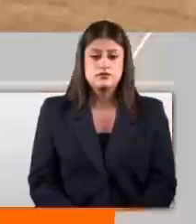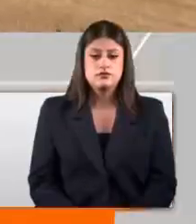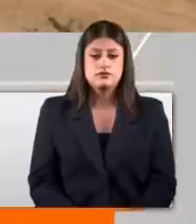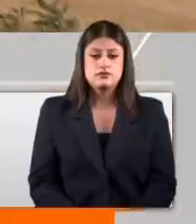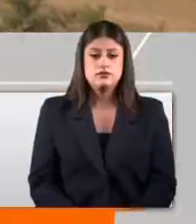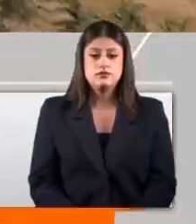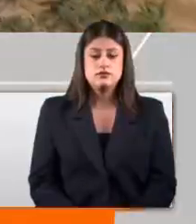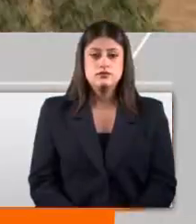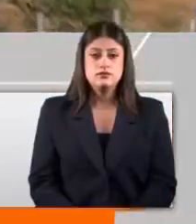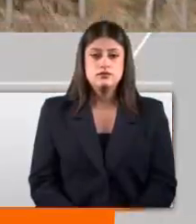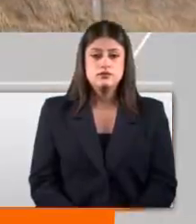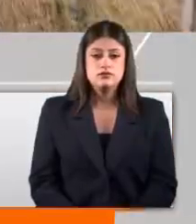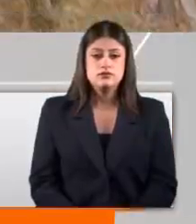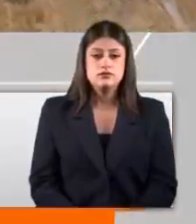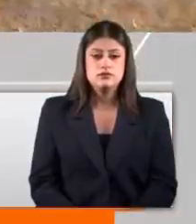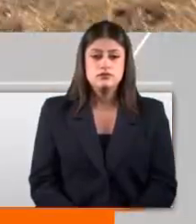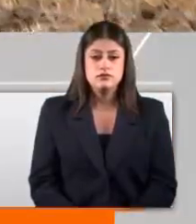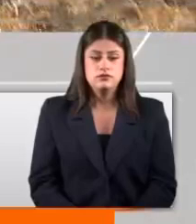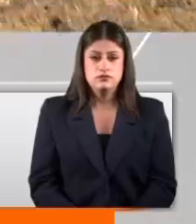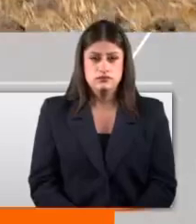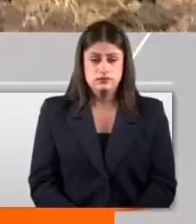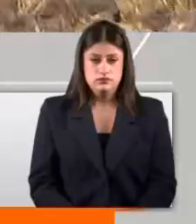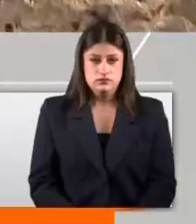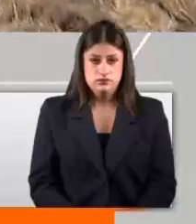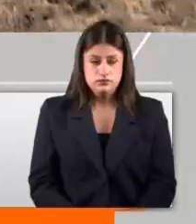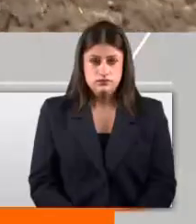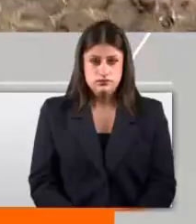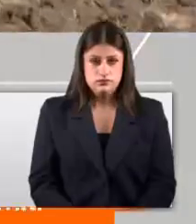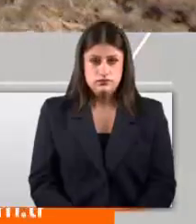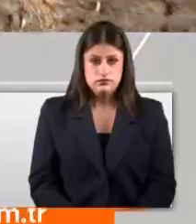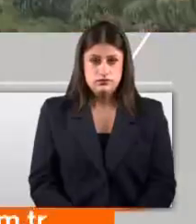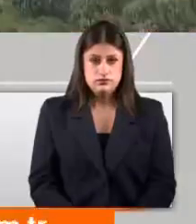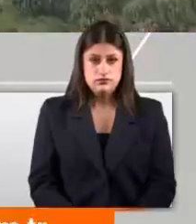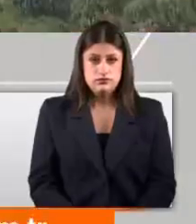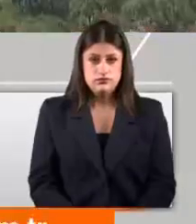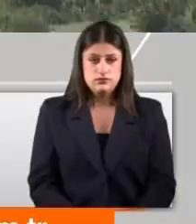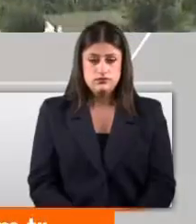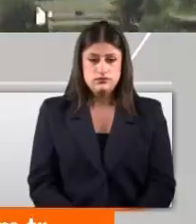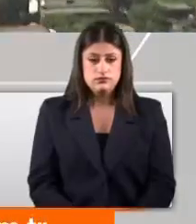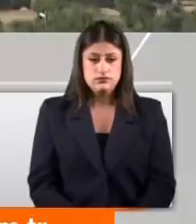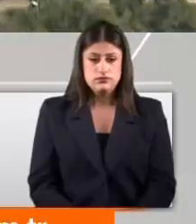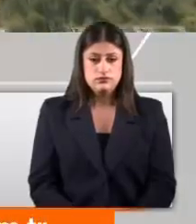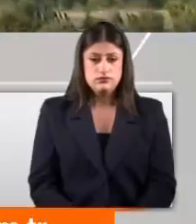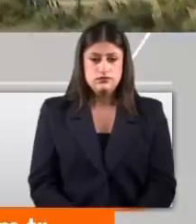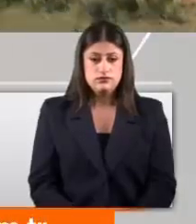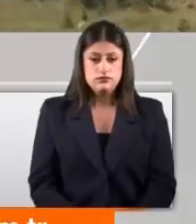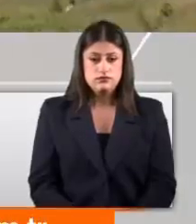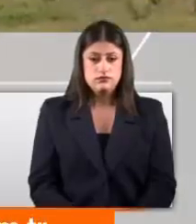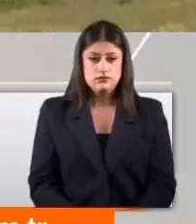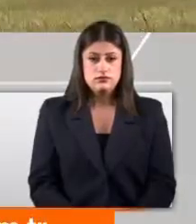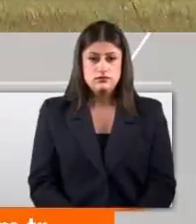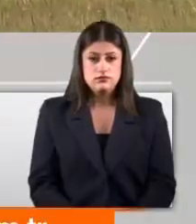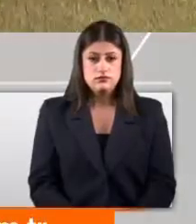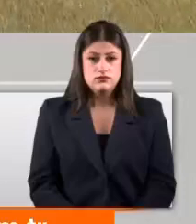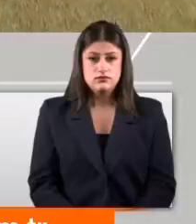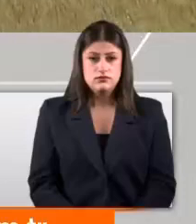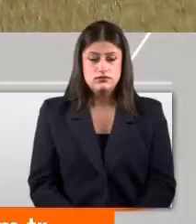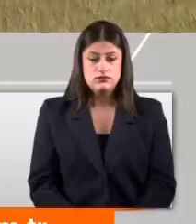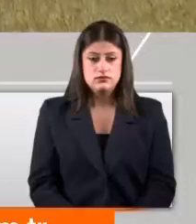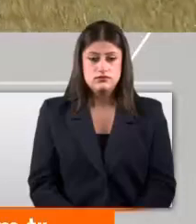Geçen seneyle bu sene birer bir arttı. Adam diyor geleyim alayım diyor 300 metre 400 metre dursun. Dursun diyor prim yapsın